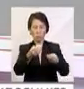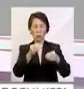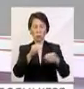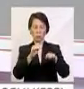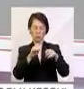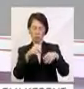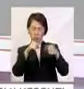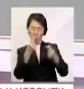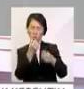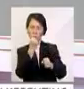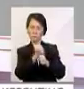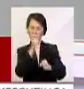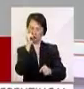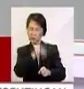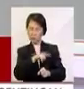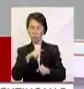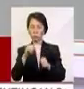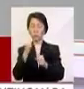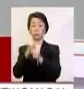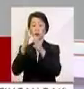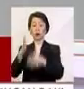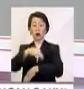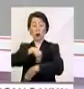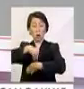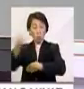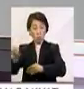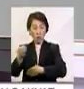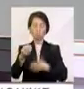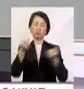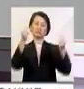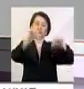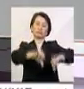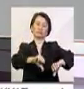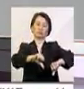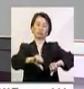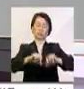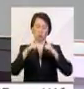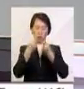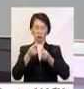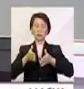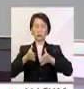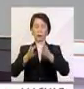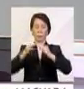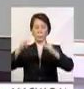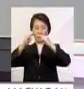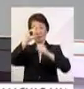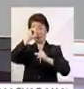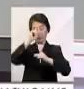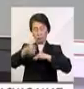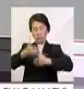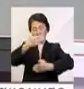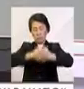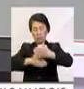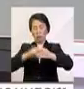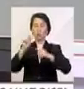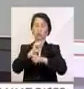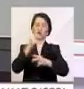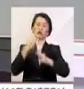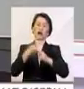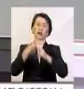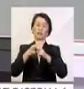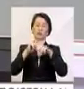palsu pekerja asing akhirnya tumpas. Sindiket beroperasi di sebuah premis di Jalan Masjid India dan berselindung menggunakan nama